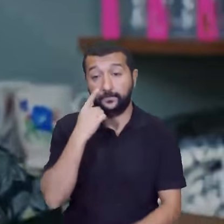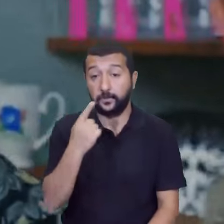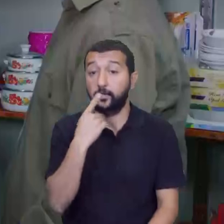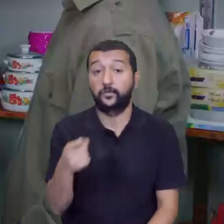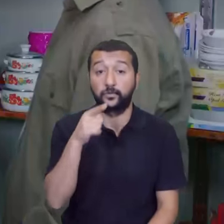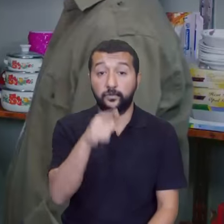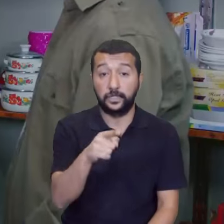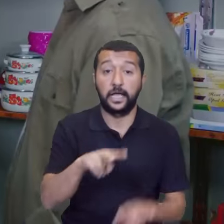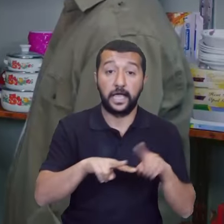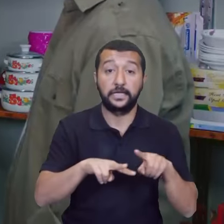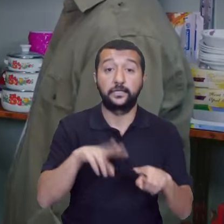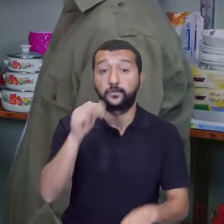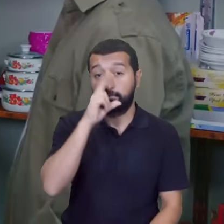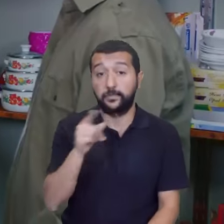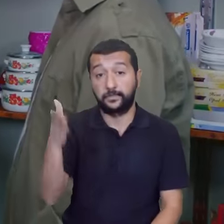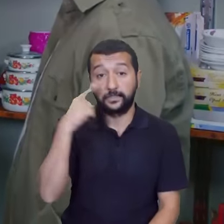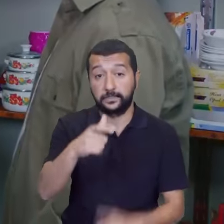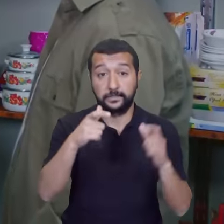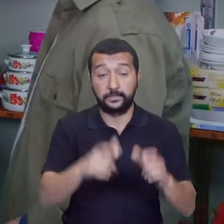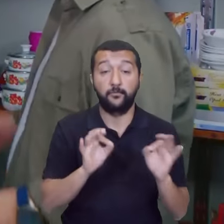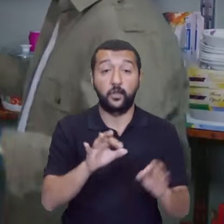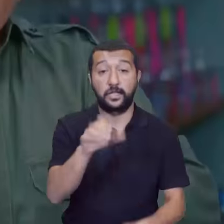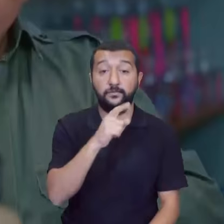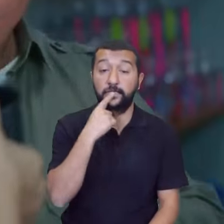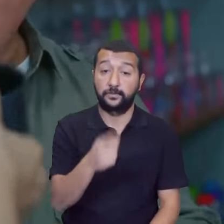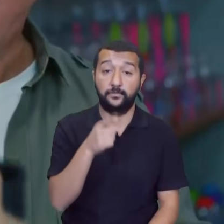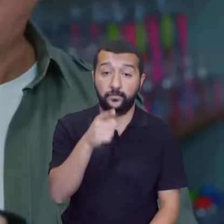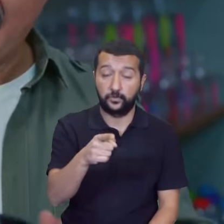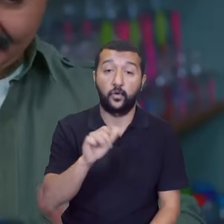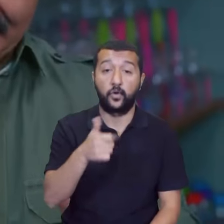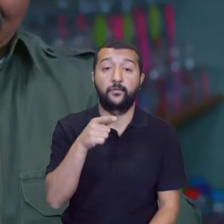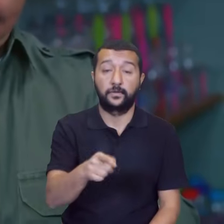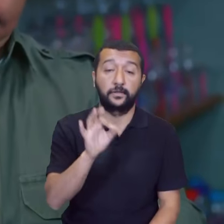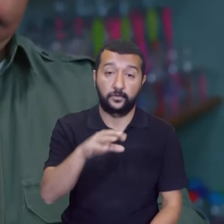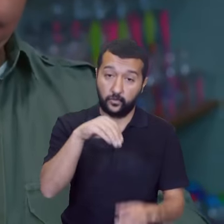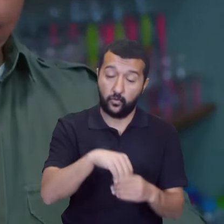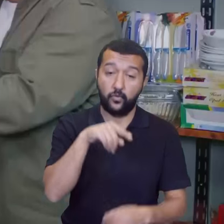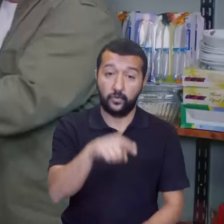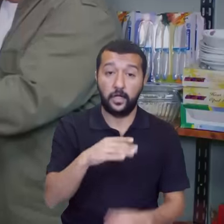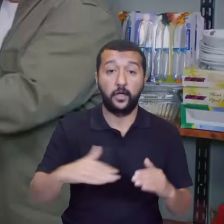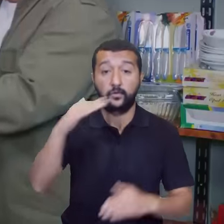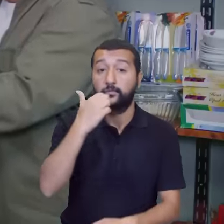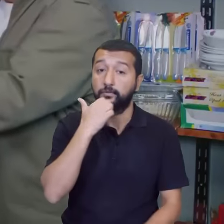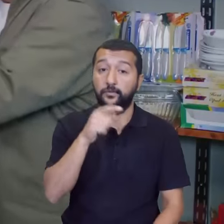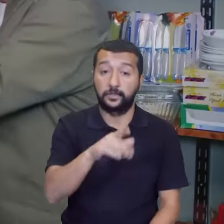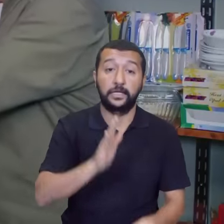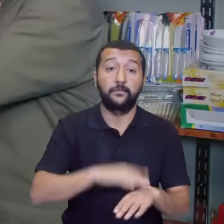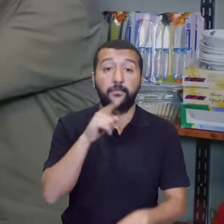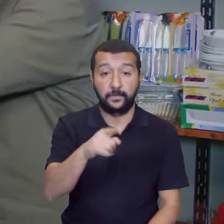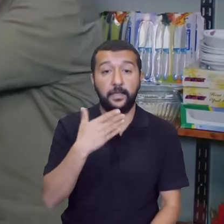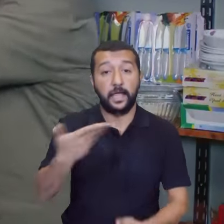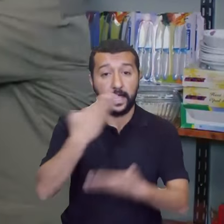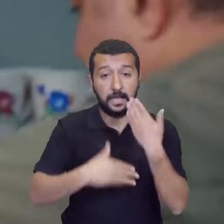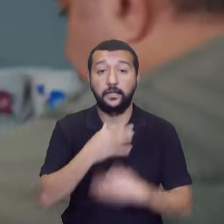bir şey söyleyeceğim. Şunları Ayşen çok beğenmişti geçen gün. Çeyizime mutlaka bunları alırım demişti. Bu önemli yani. Bunu böyle en üste koy da şey yapma.